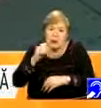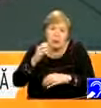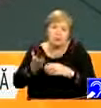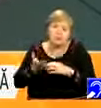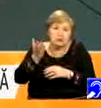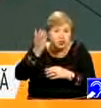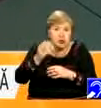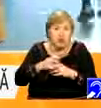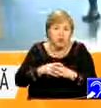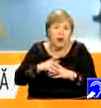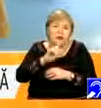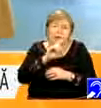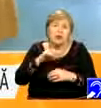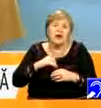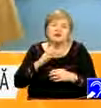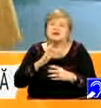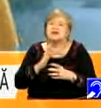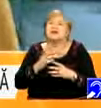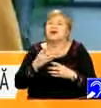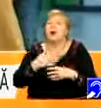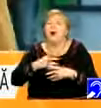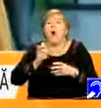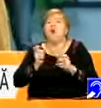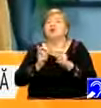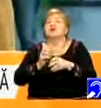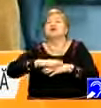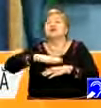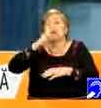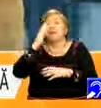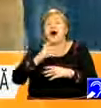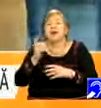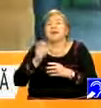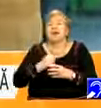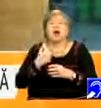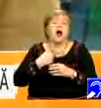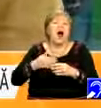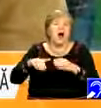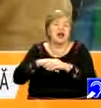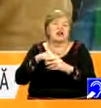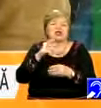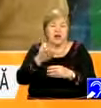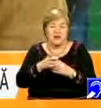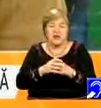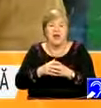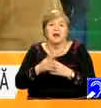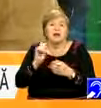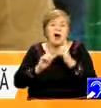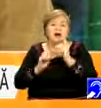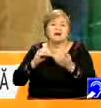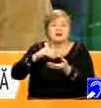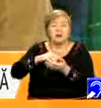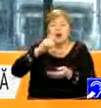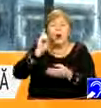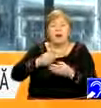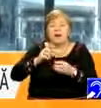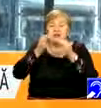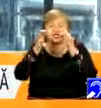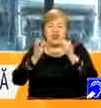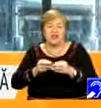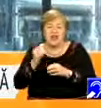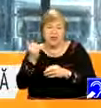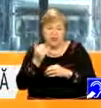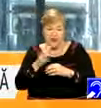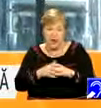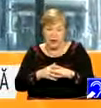deci acolo nu ar exista, să spunem, o opoziție din partea angajaților cu privire la introducerea acestei obligativități. În